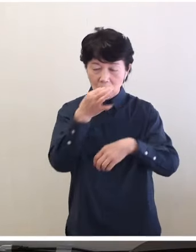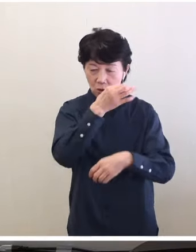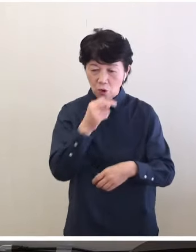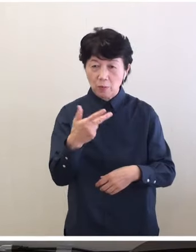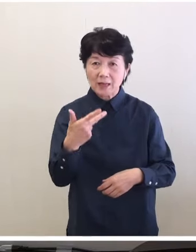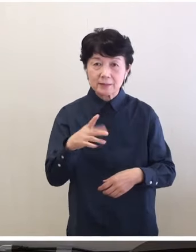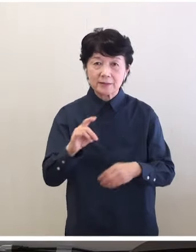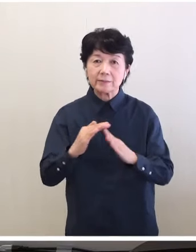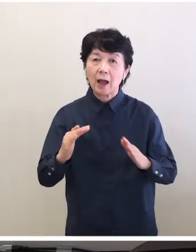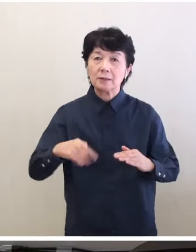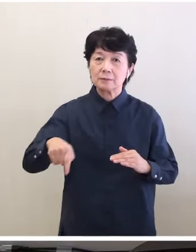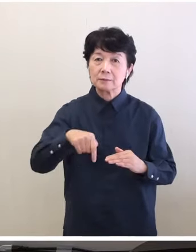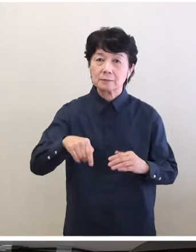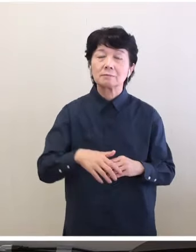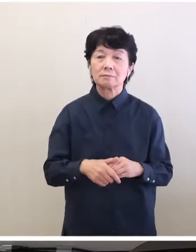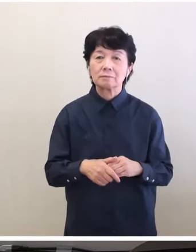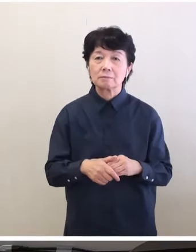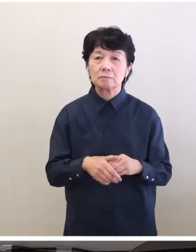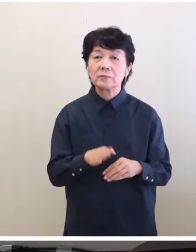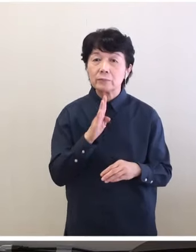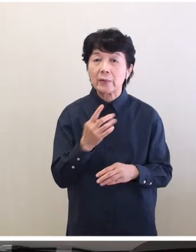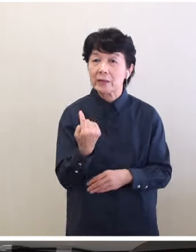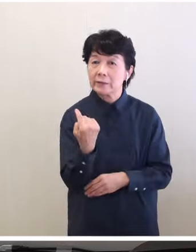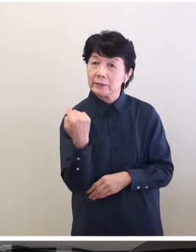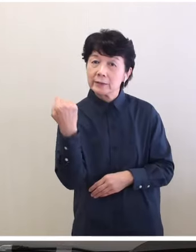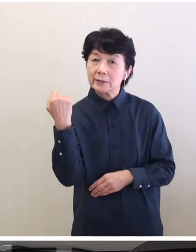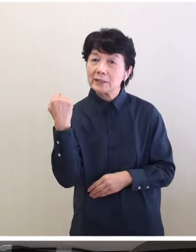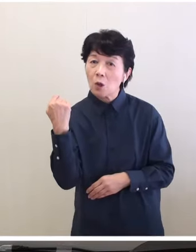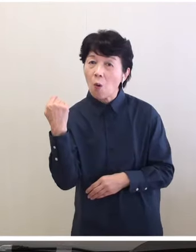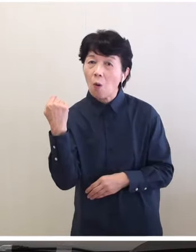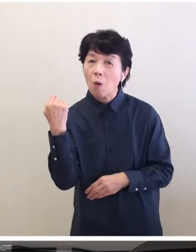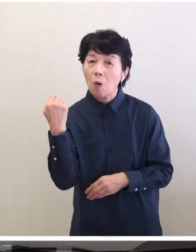神戸市会ですね、昨日